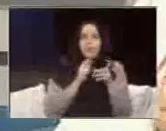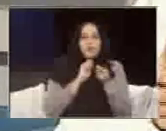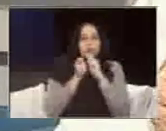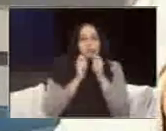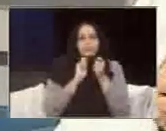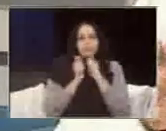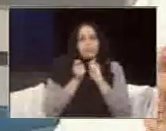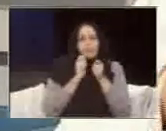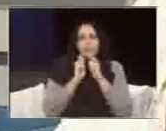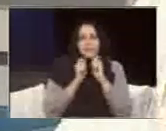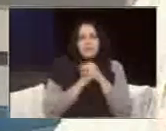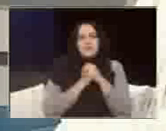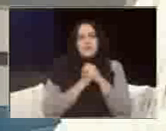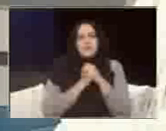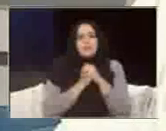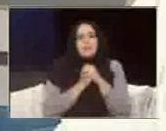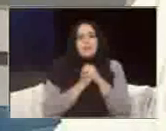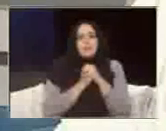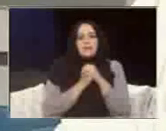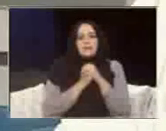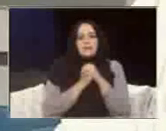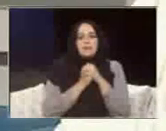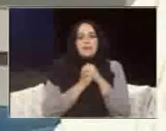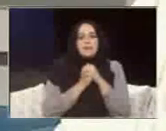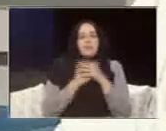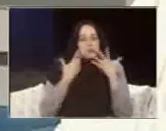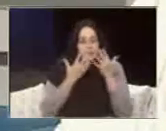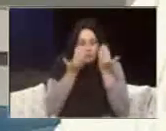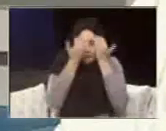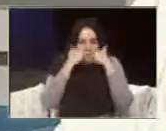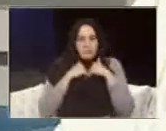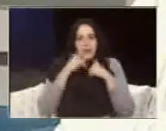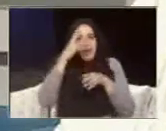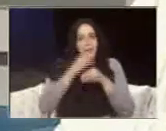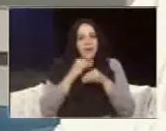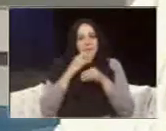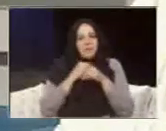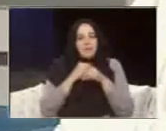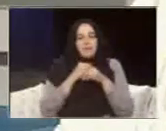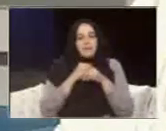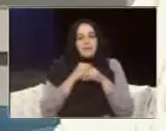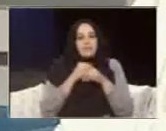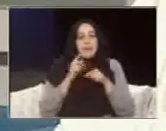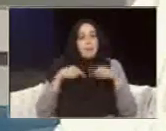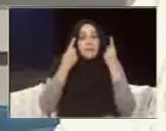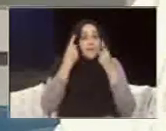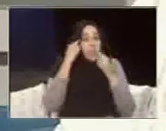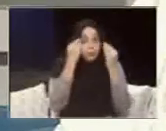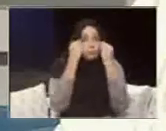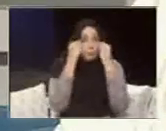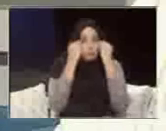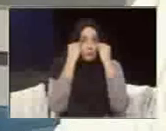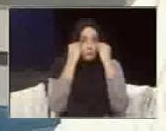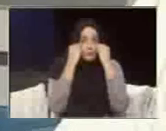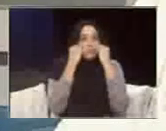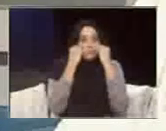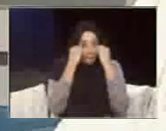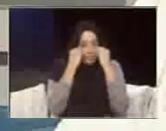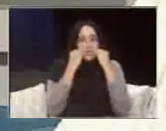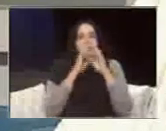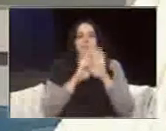ما تجاوزها، والحمد لله ذهب متعلما ثم صار معلما. ولم يجلس إلى حلقتين كما قال هو